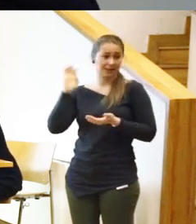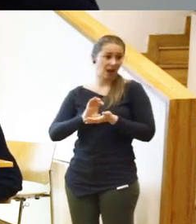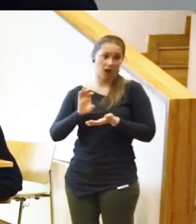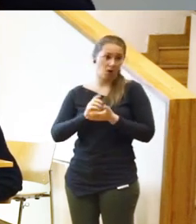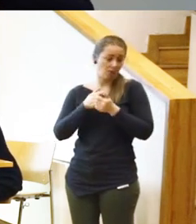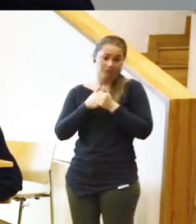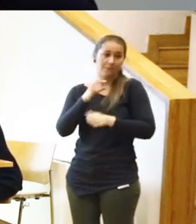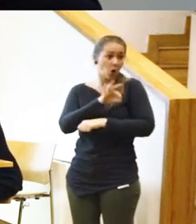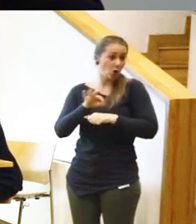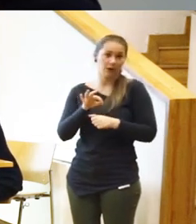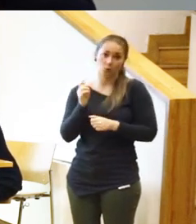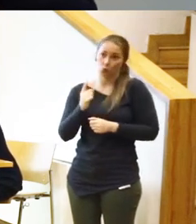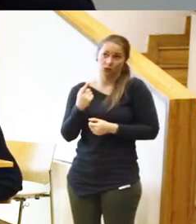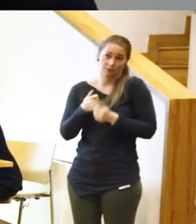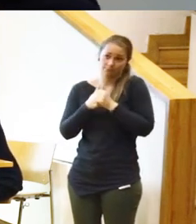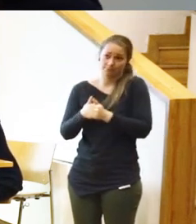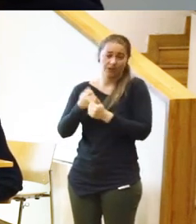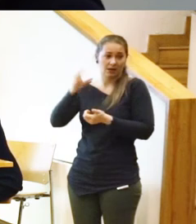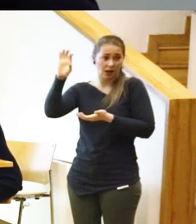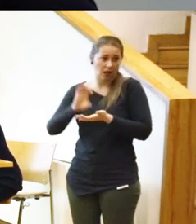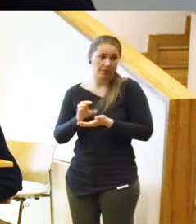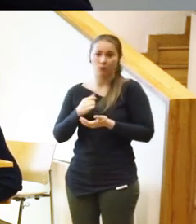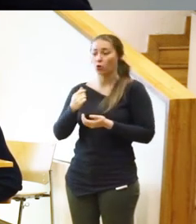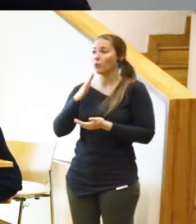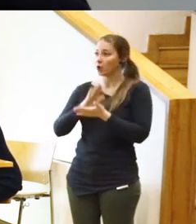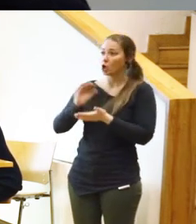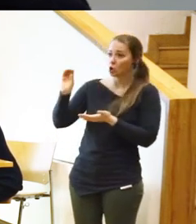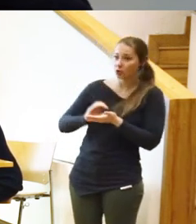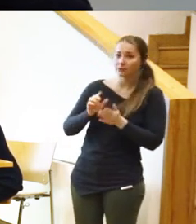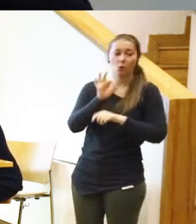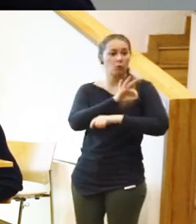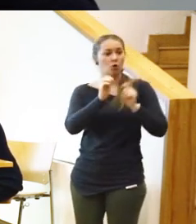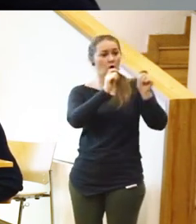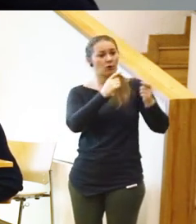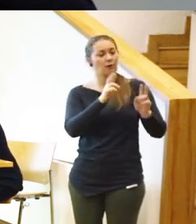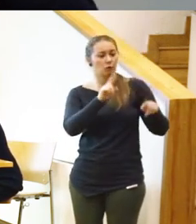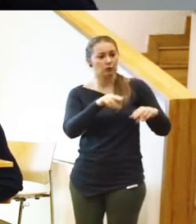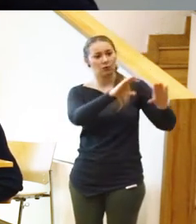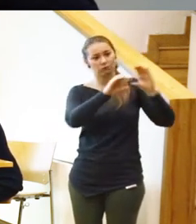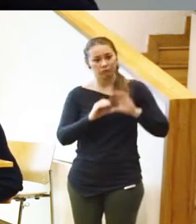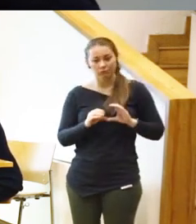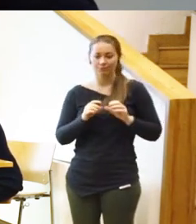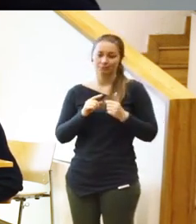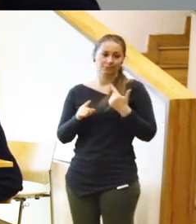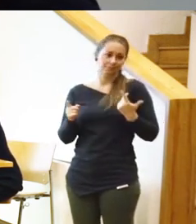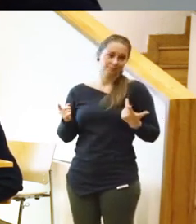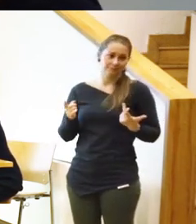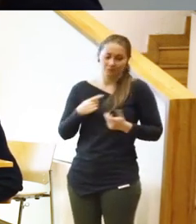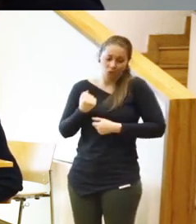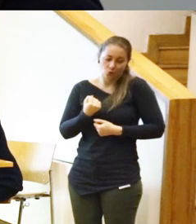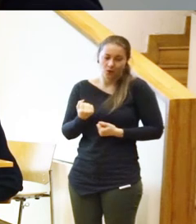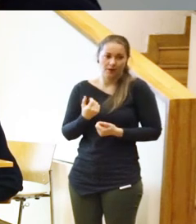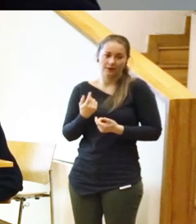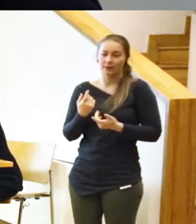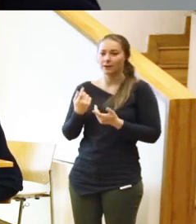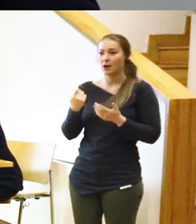těch projektů, na kterých fungujeme, ať už je to teda formou dotací nebo grantů vyloženě. A těch znevýhodnění v